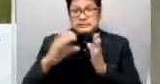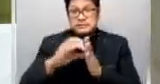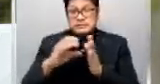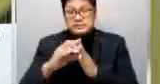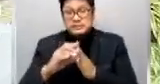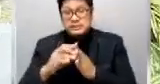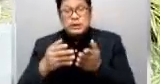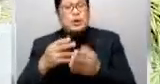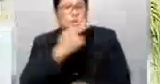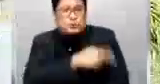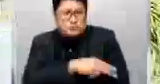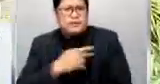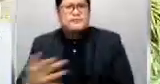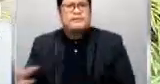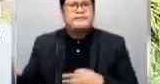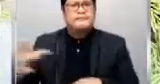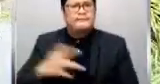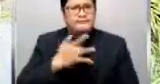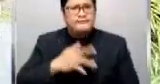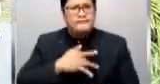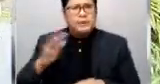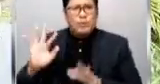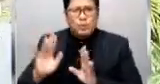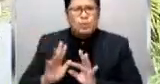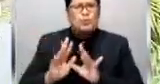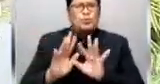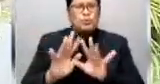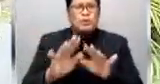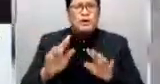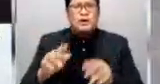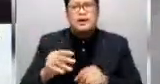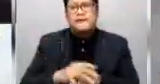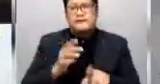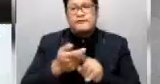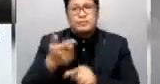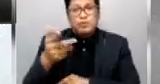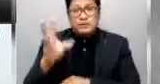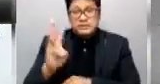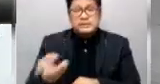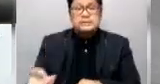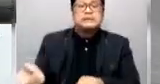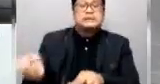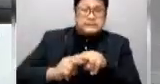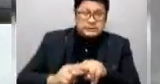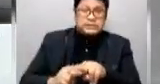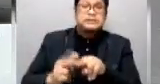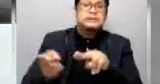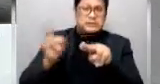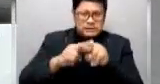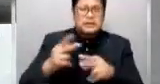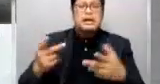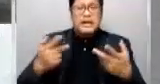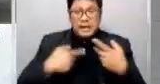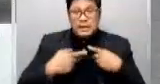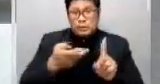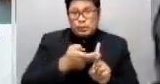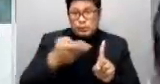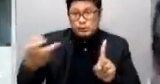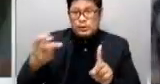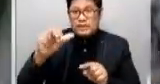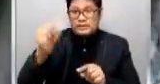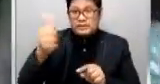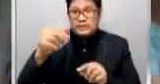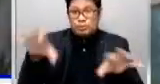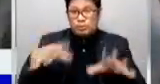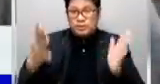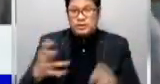COVID-19 sa lungsod. Mula sa 26, dumami pa ito sa nakalipas na 3 araw at kabilang sa mga tinamaan ng sakit, 10 kawani ng ospital. We